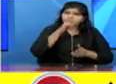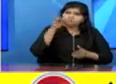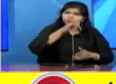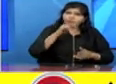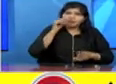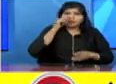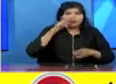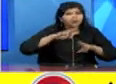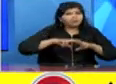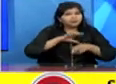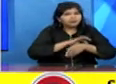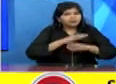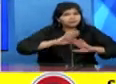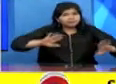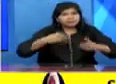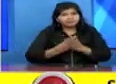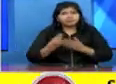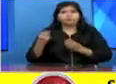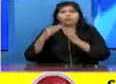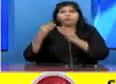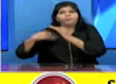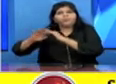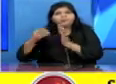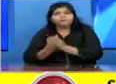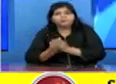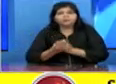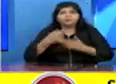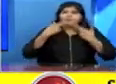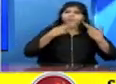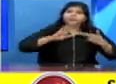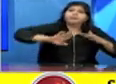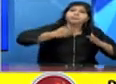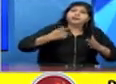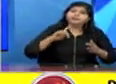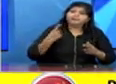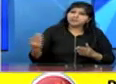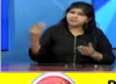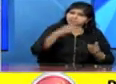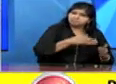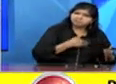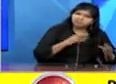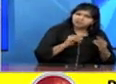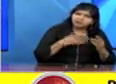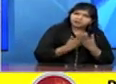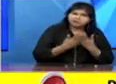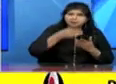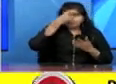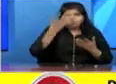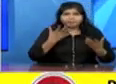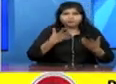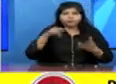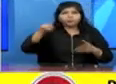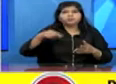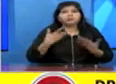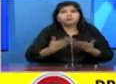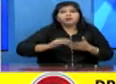भेज चुके हैं। जब बात करते हैं तो ओवरऑल क्या आता है आपके सामने? जब डरे हुए लोग हैं तो उनकी चिंता क्या सताती है? तो उनको यही